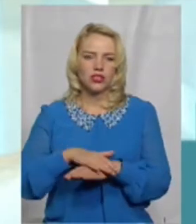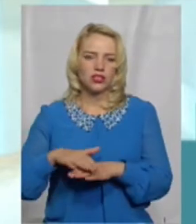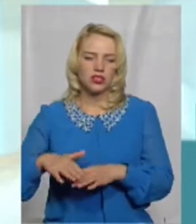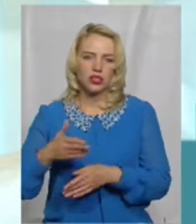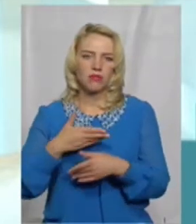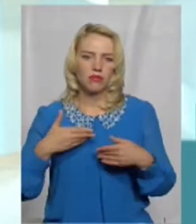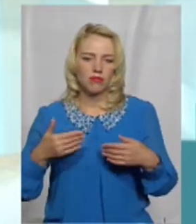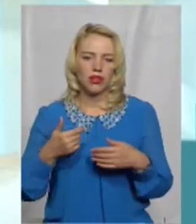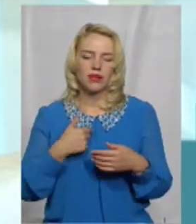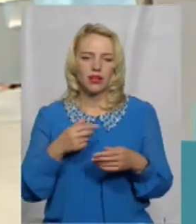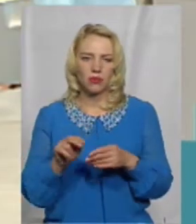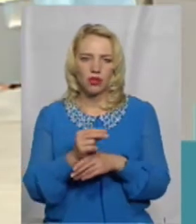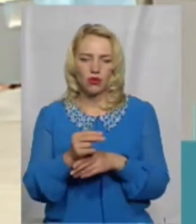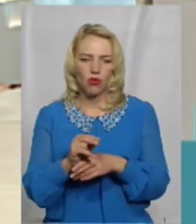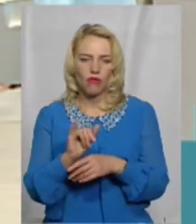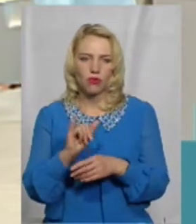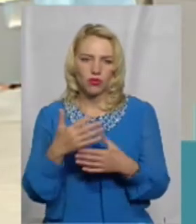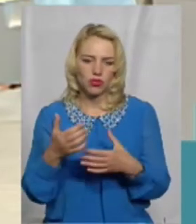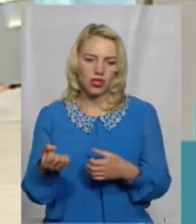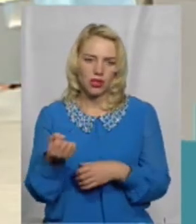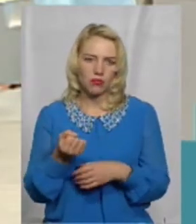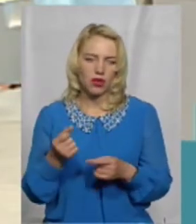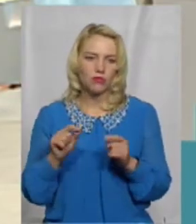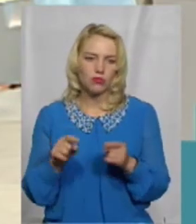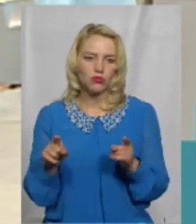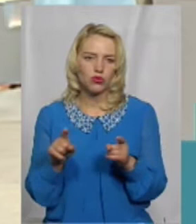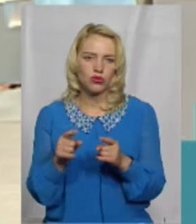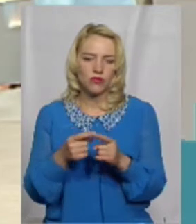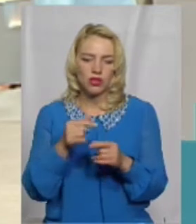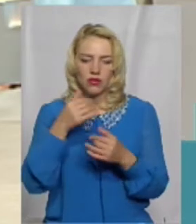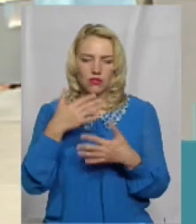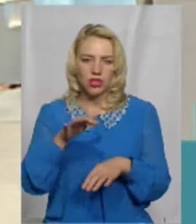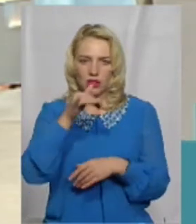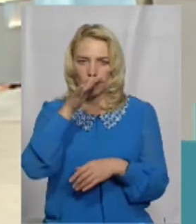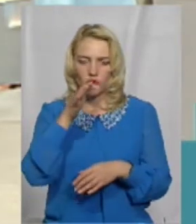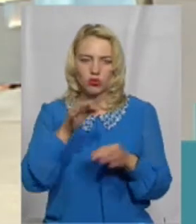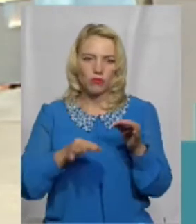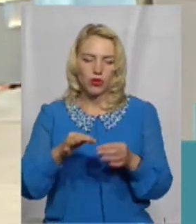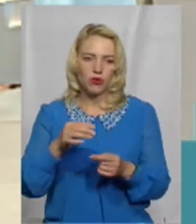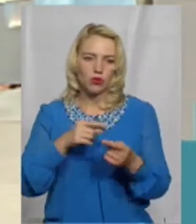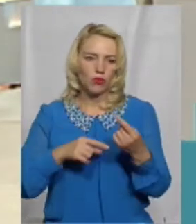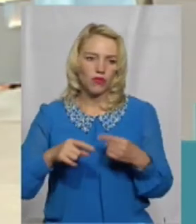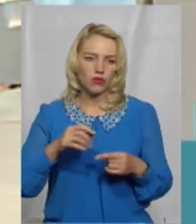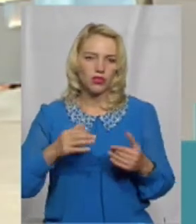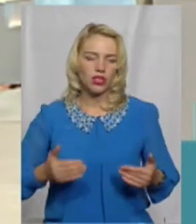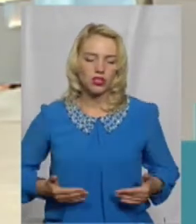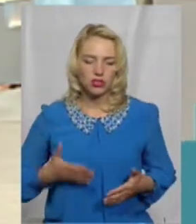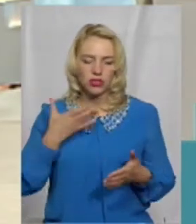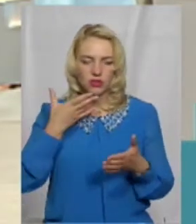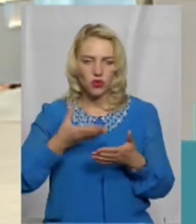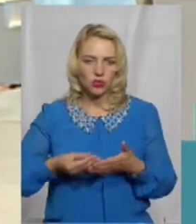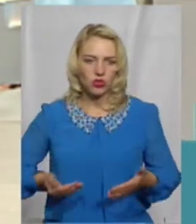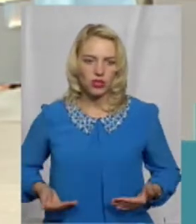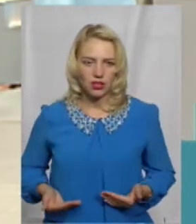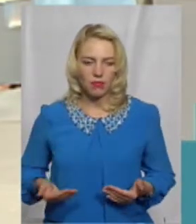Ми їх підліковуємо і вже тримаємо, тому що вони не можуть вже в природу повернутися і жити своїм